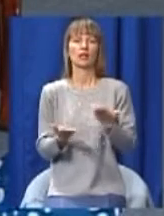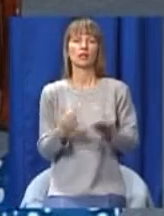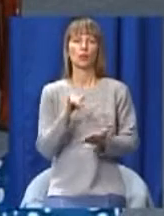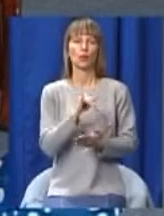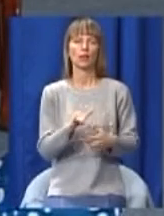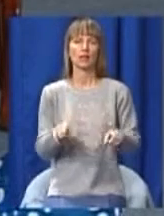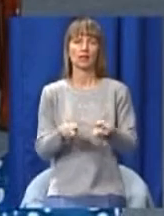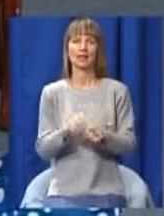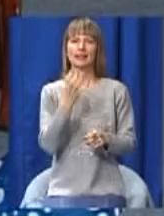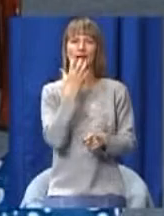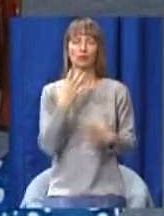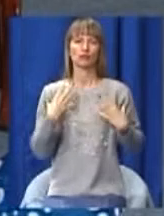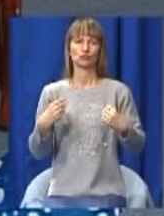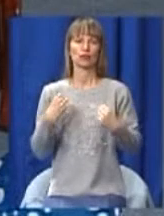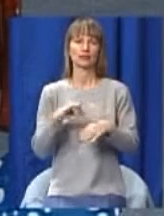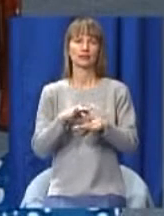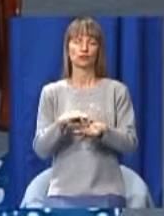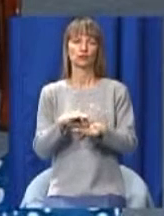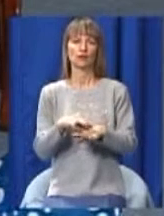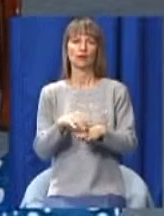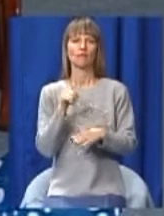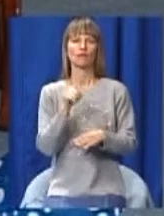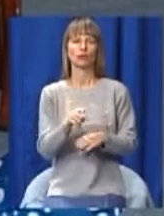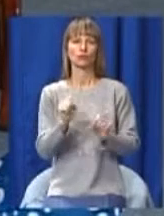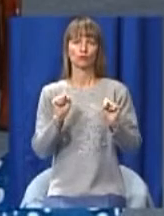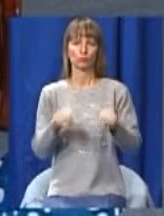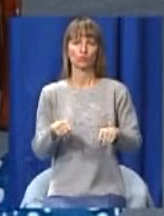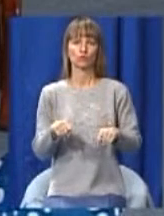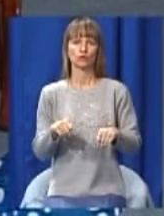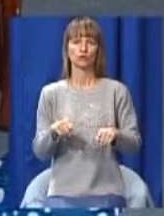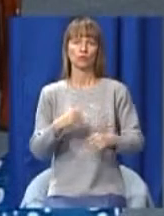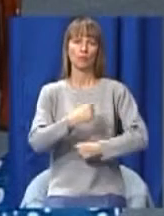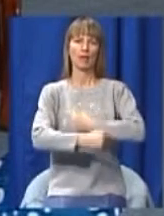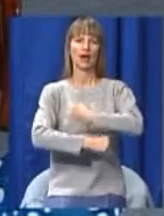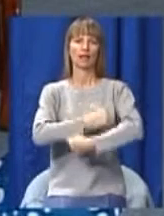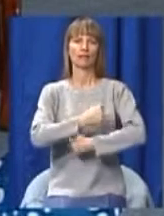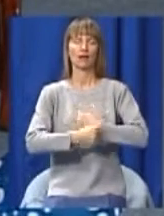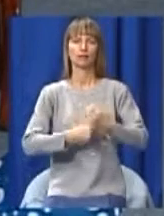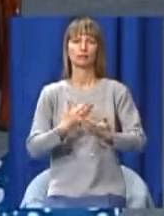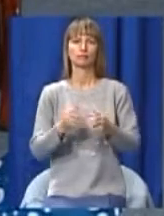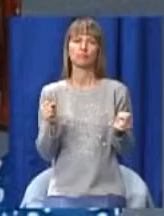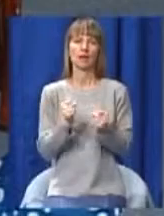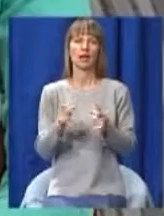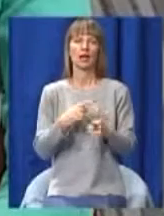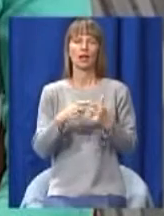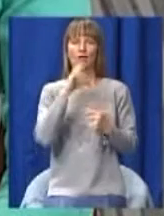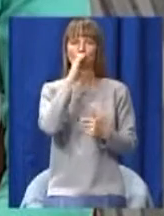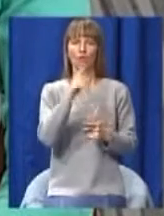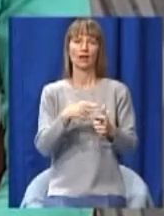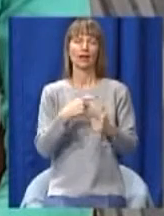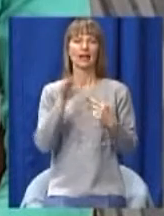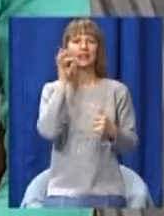така тепла-тепла шерсть, шкіра там, вони, може, я не знаю, медведі, як на твою думку, мерзнуть, або вовки, або